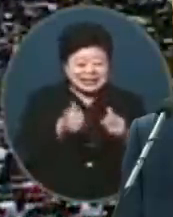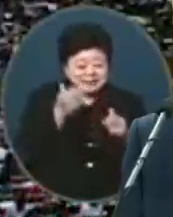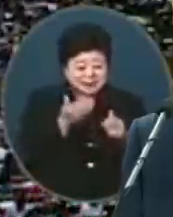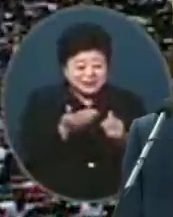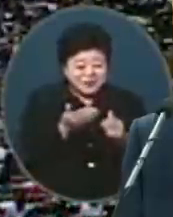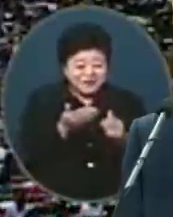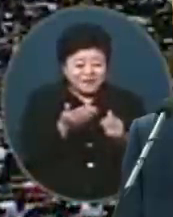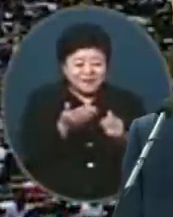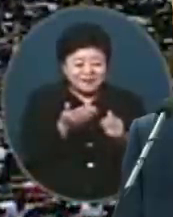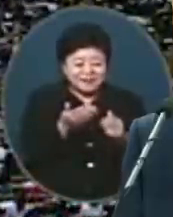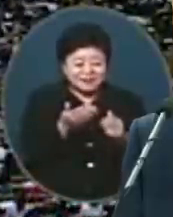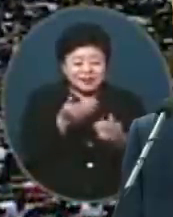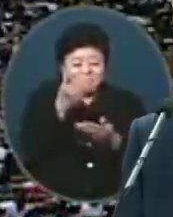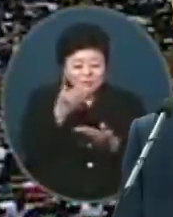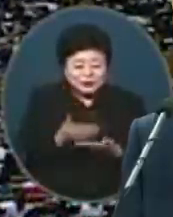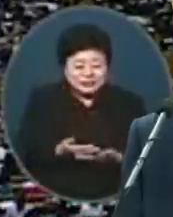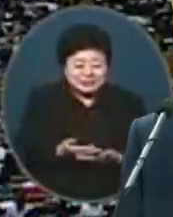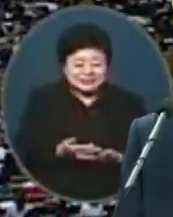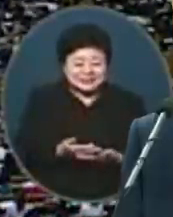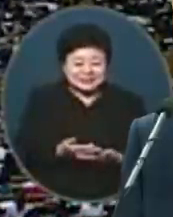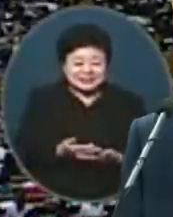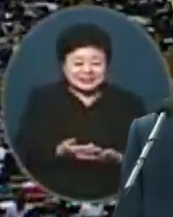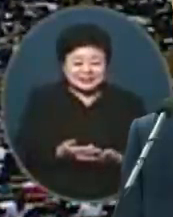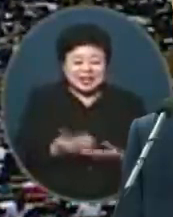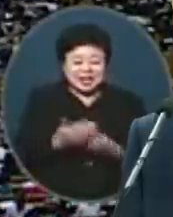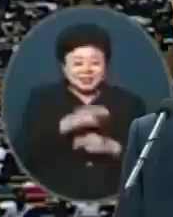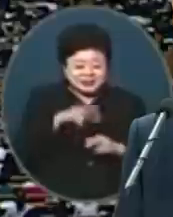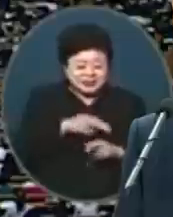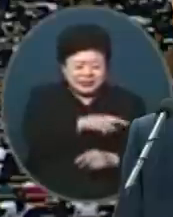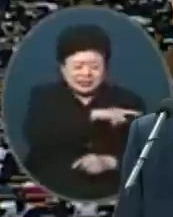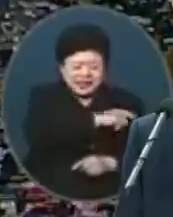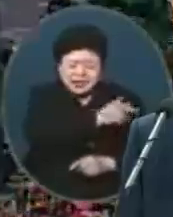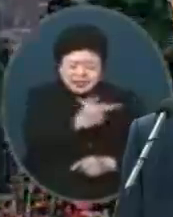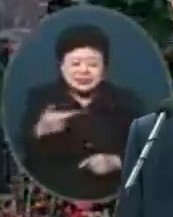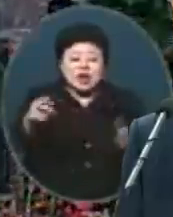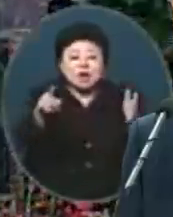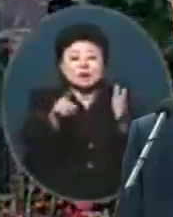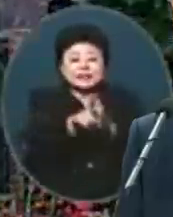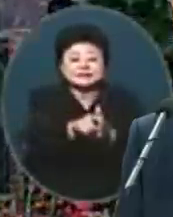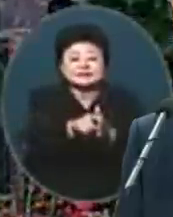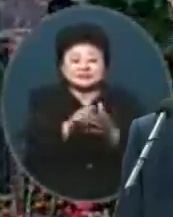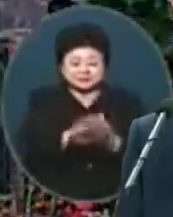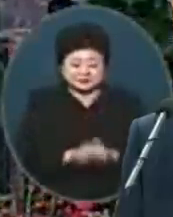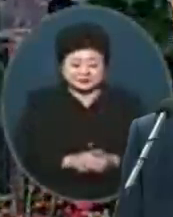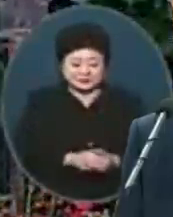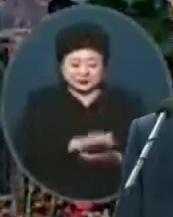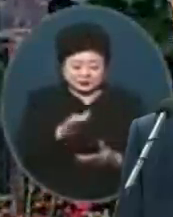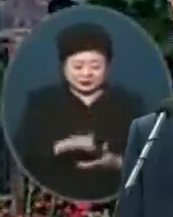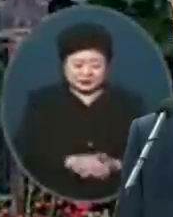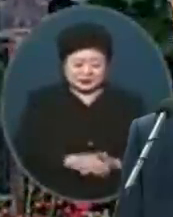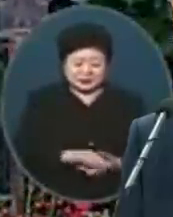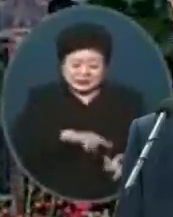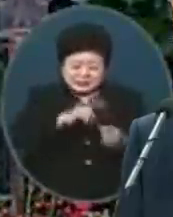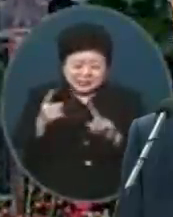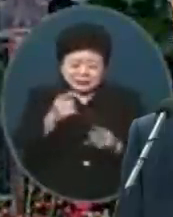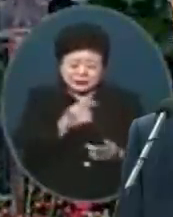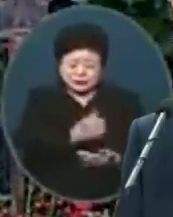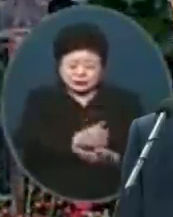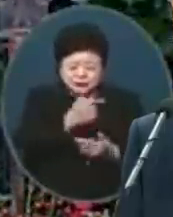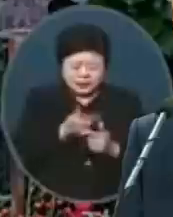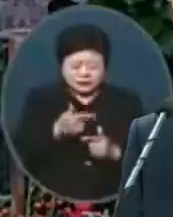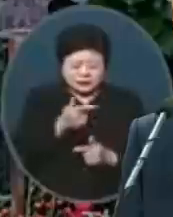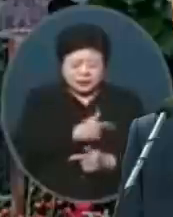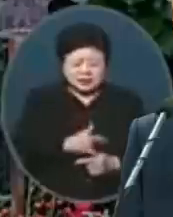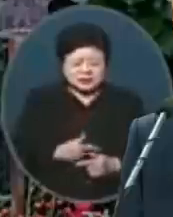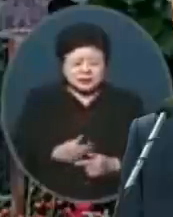하나님께서 주신 은사 중에 가장 큰 은사가 믿음인 것입니다. 우리는 우리를 살리시는 주 예수님을